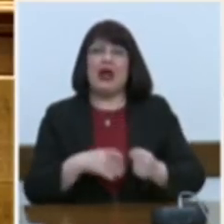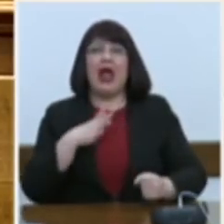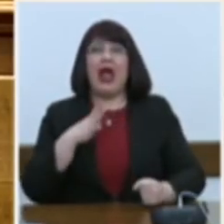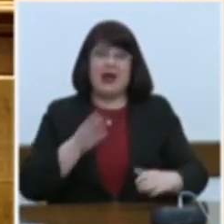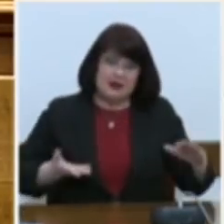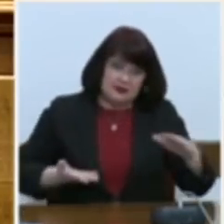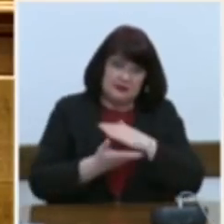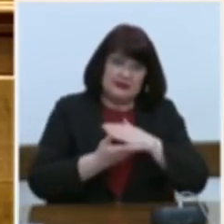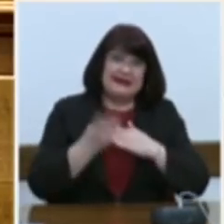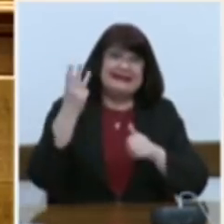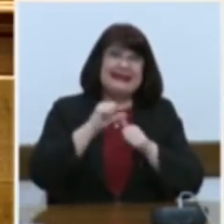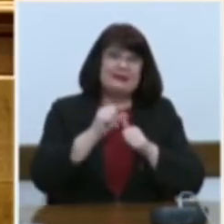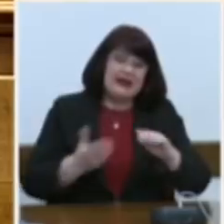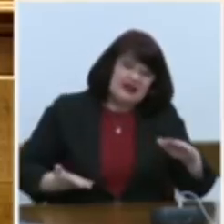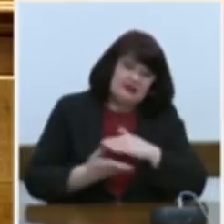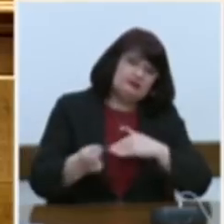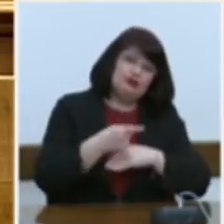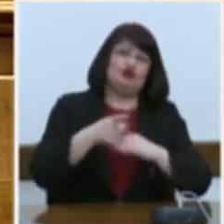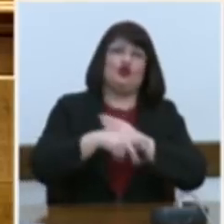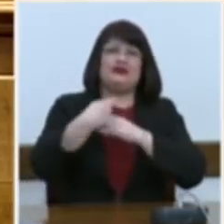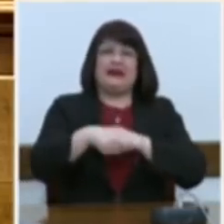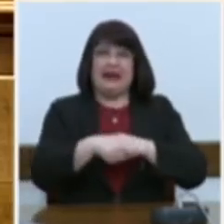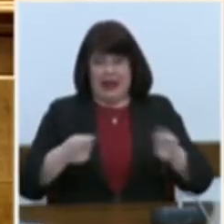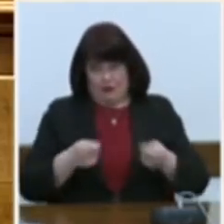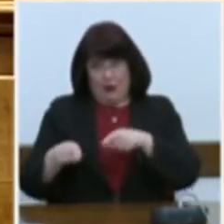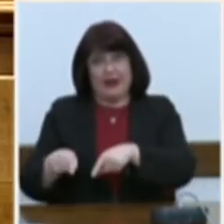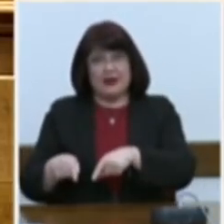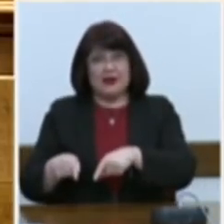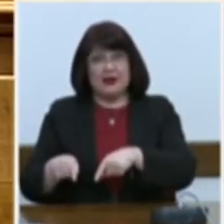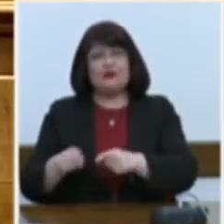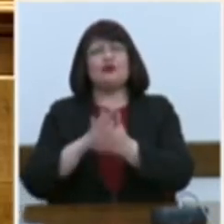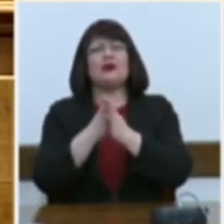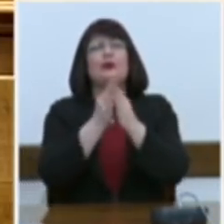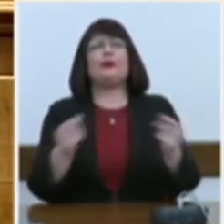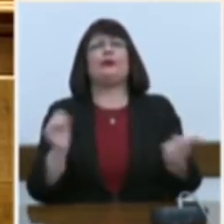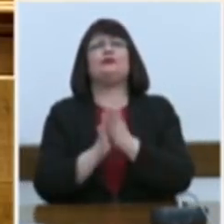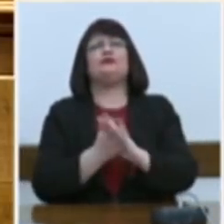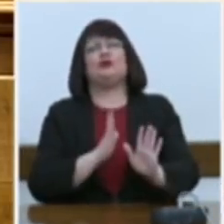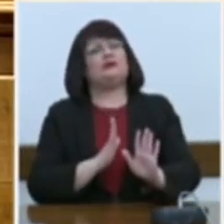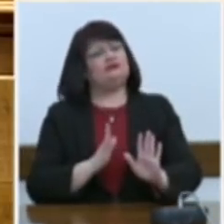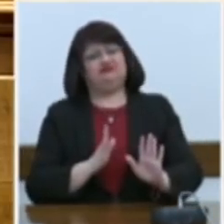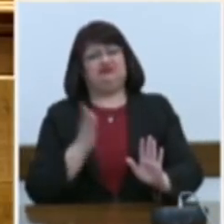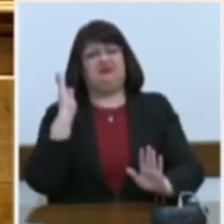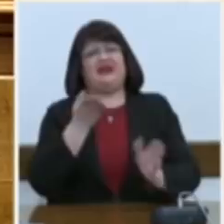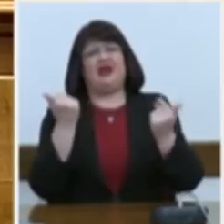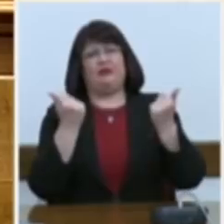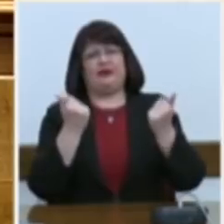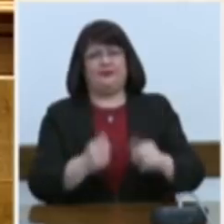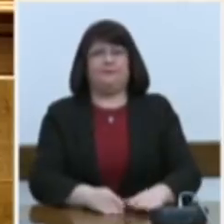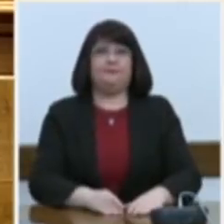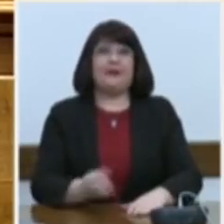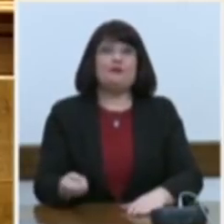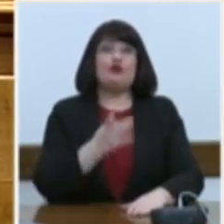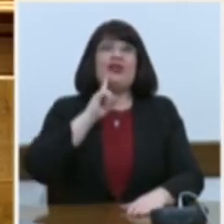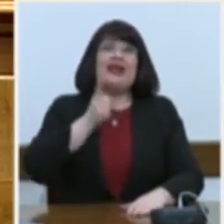γίνει μέσα σε 3 μήνες από την τέλεση της πράξης, εξαλείφεται το αξιόπινο. Η νέα διάταξη